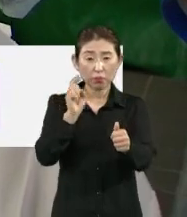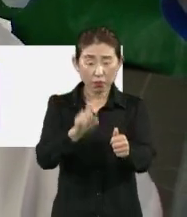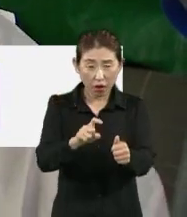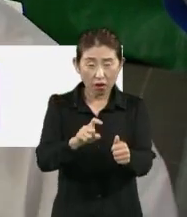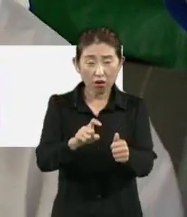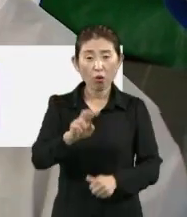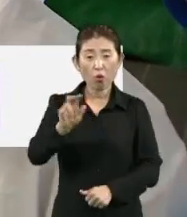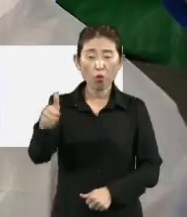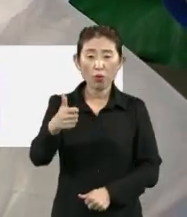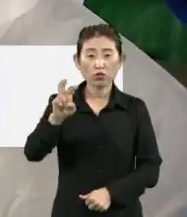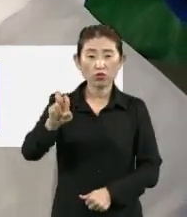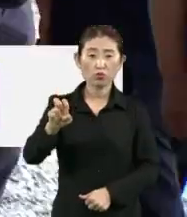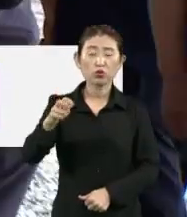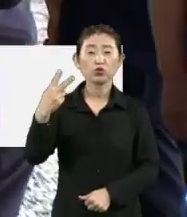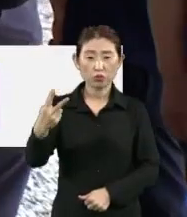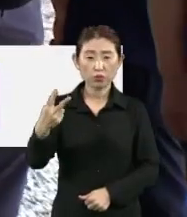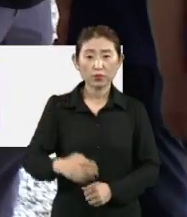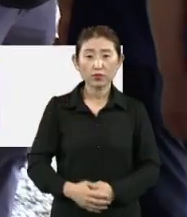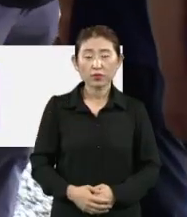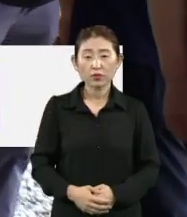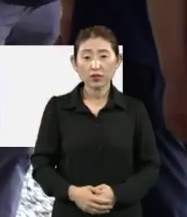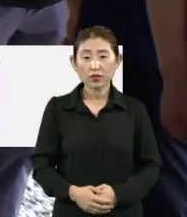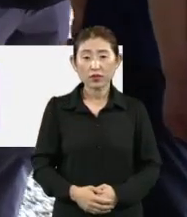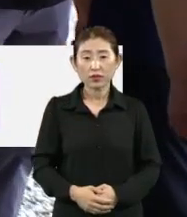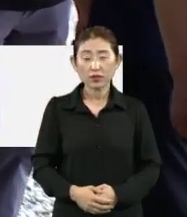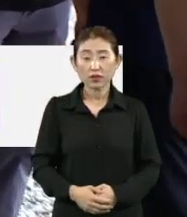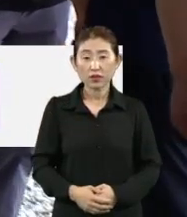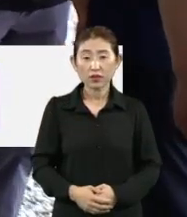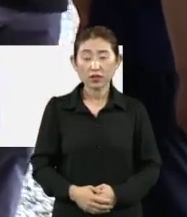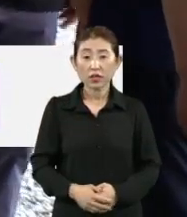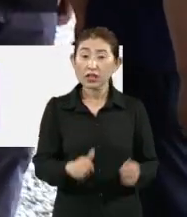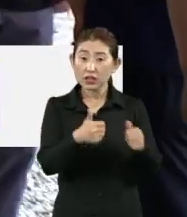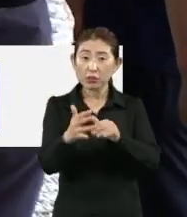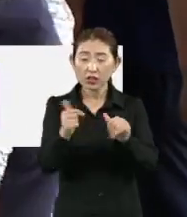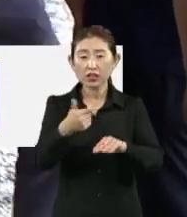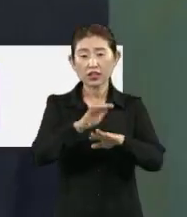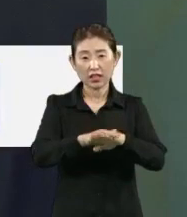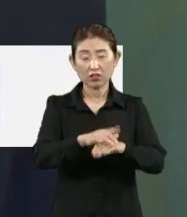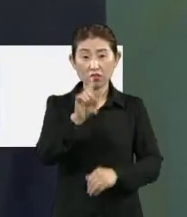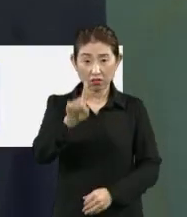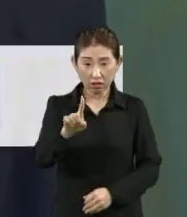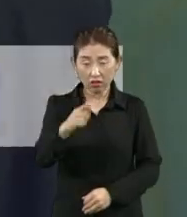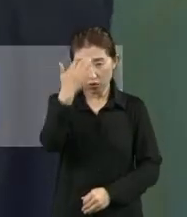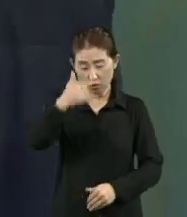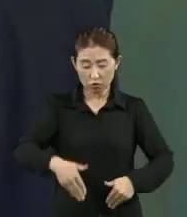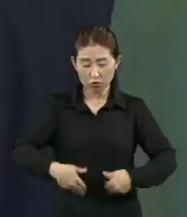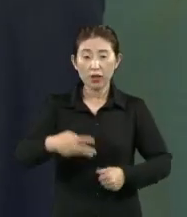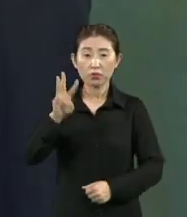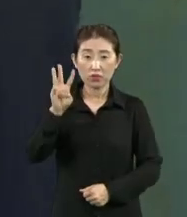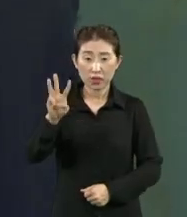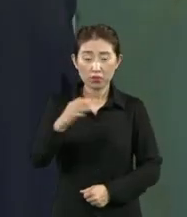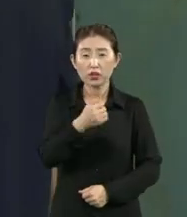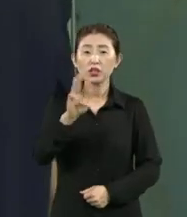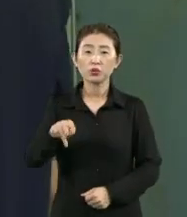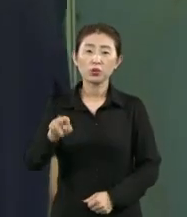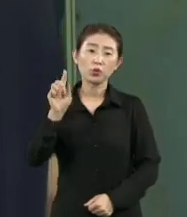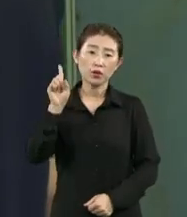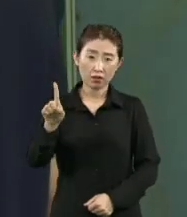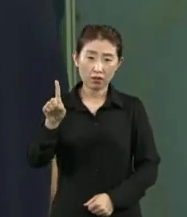소폭 줄어든 522명이 확진됐습니다. 코로나19 사망자는 대전에서 1명, 충남에서 3명,